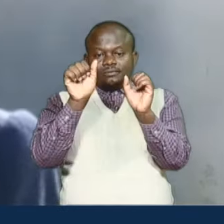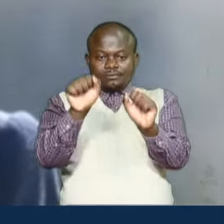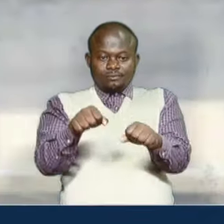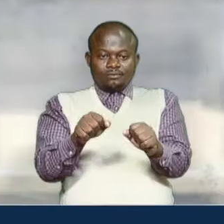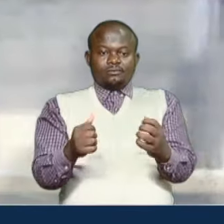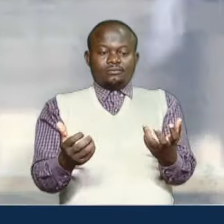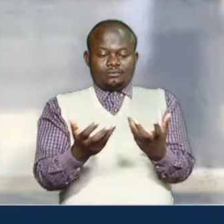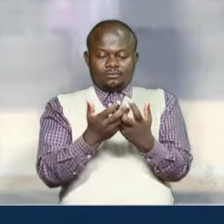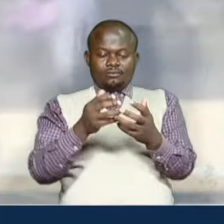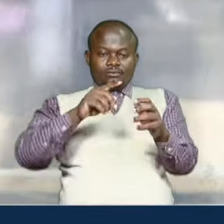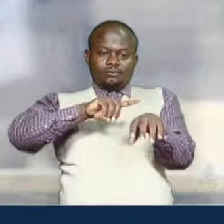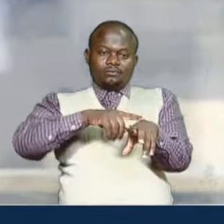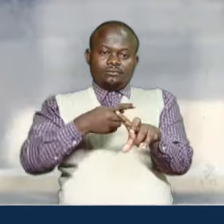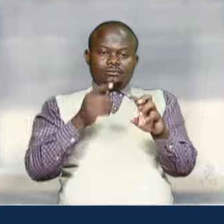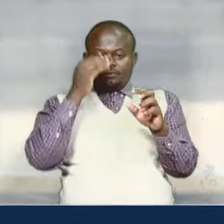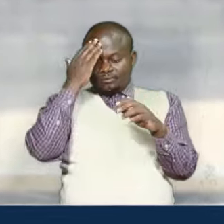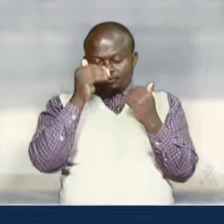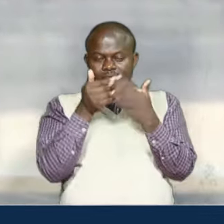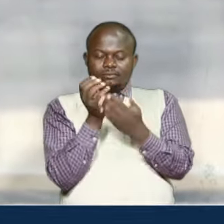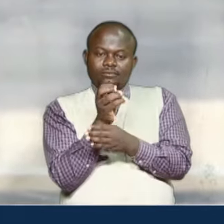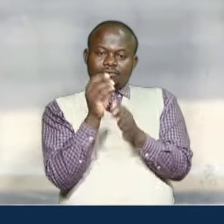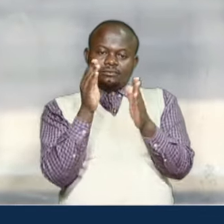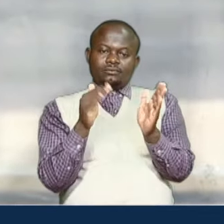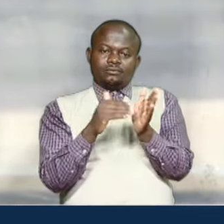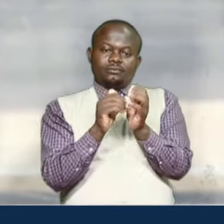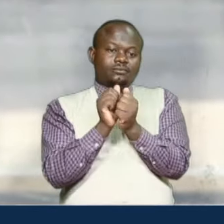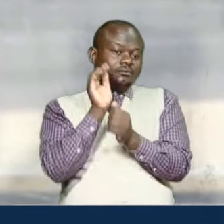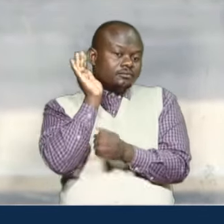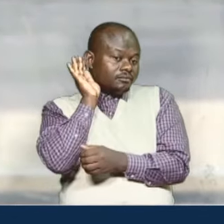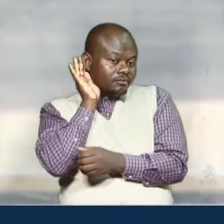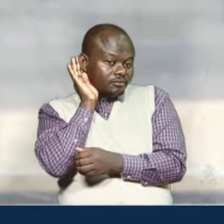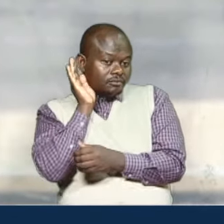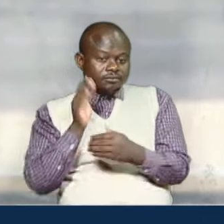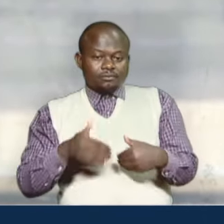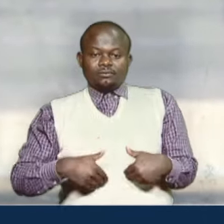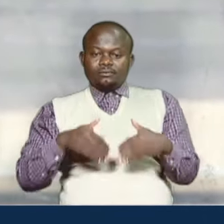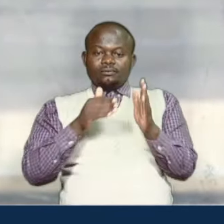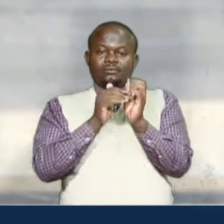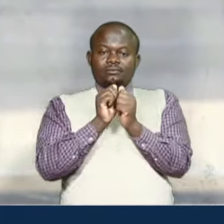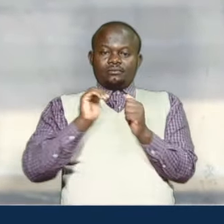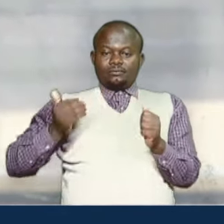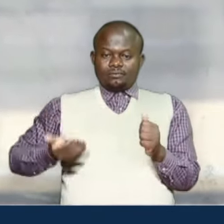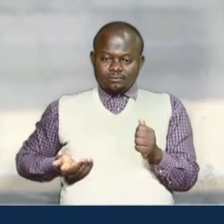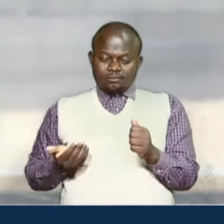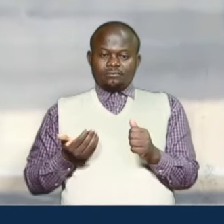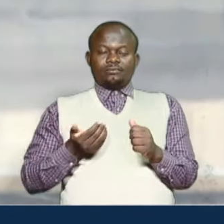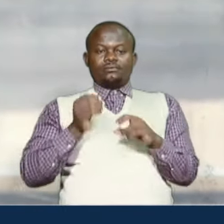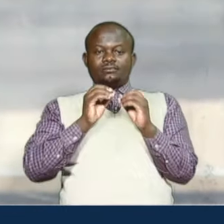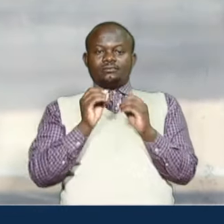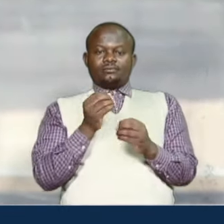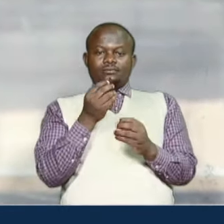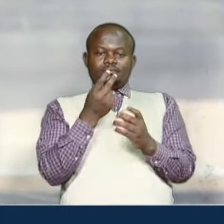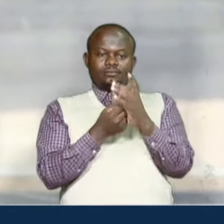kujyana n'ibihe kugisha inama no gutega amatwi urubyiruko n'abagore ibyiciro byombi